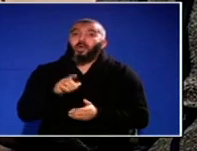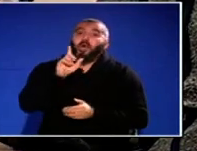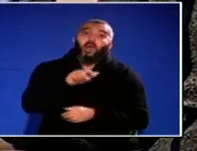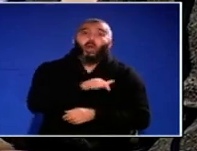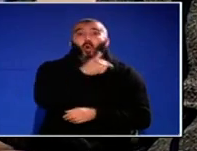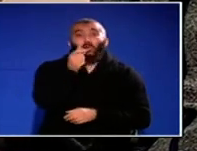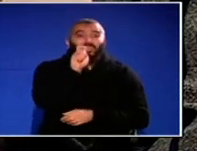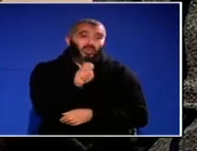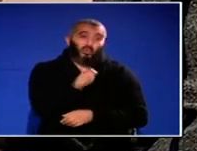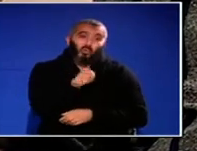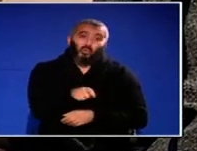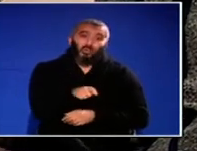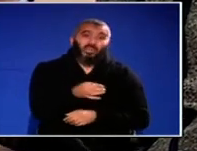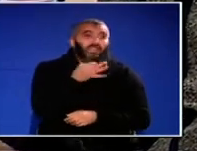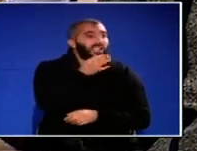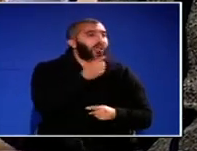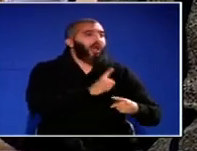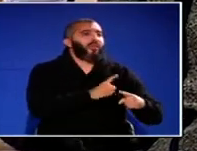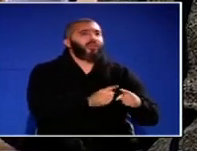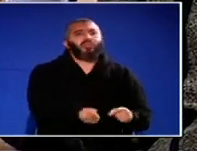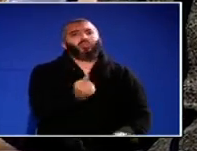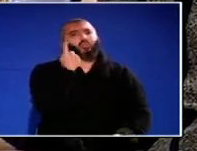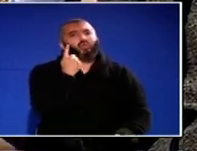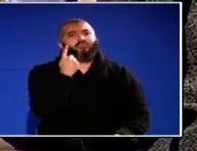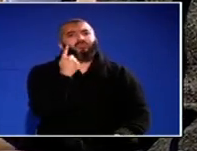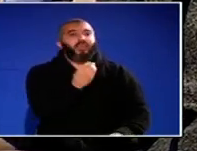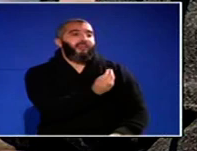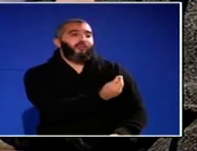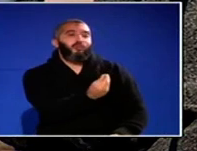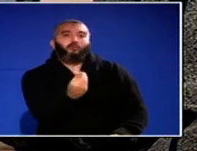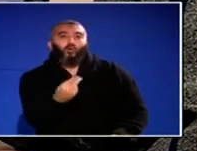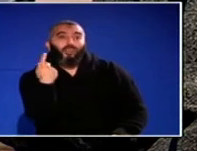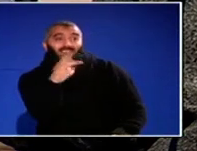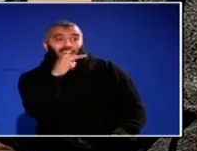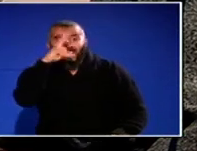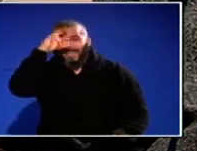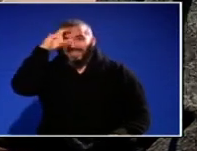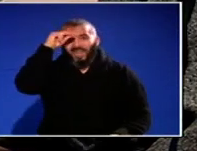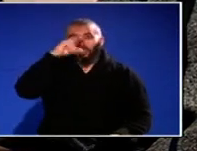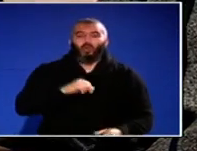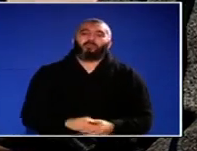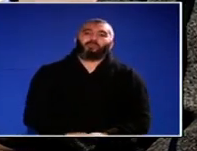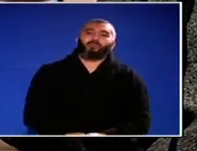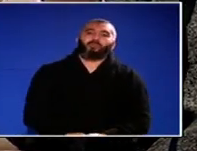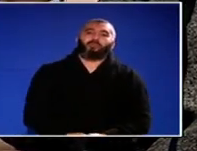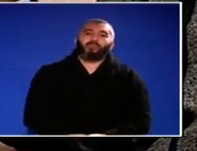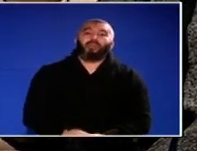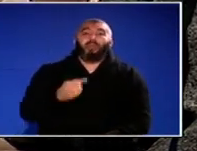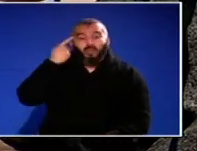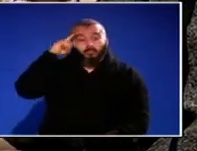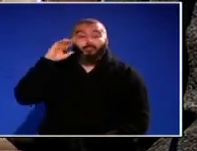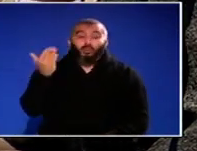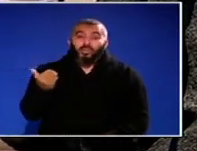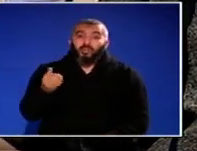معتمده فقط النص الآخر فهو فقط يمشي على على على توريث فقط أبناء الذكور، ولهذا الأمر